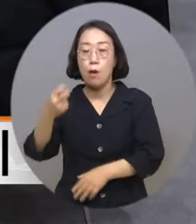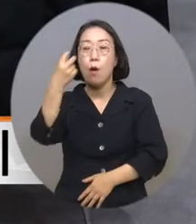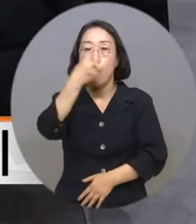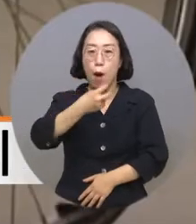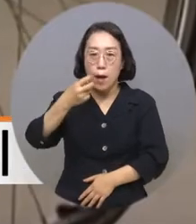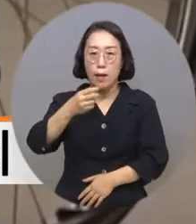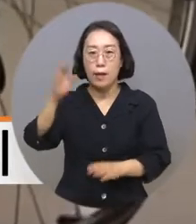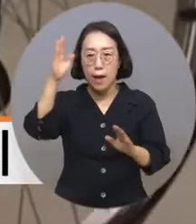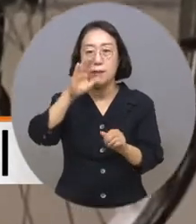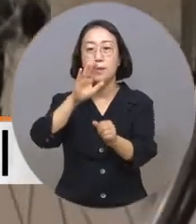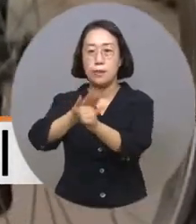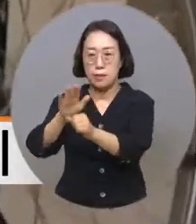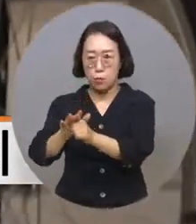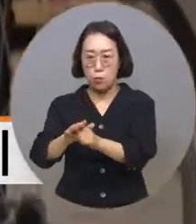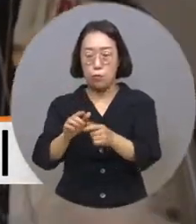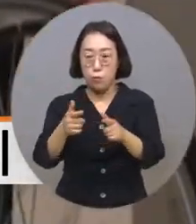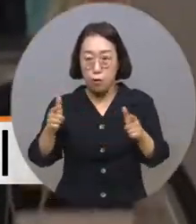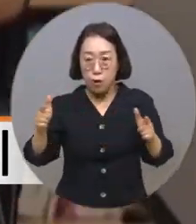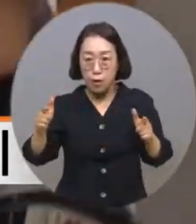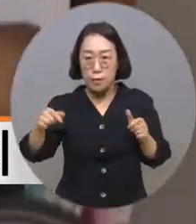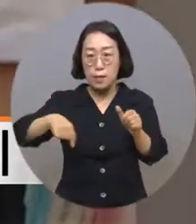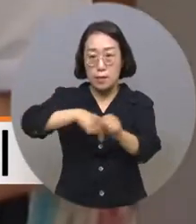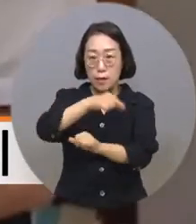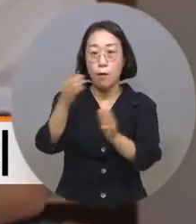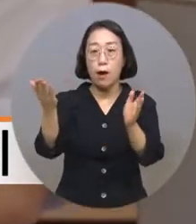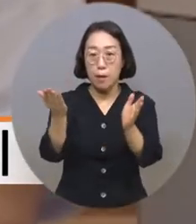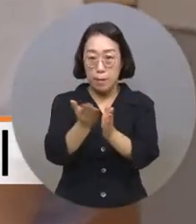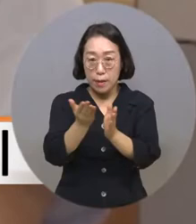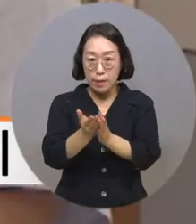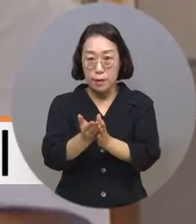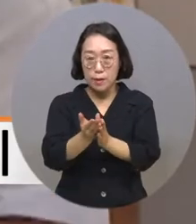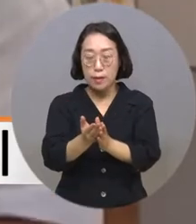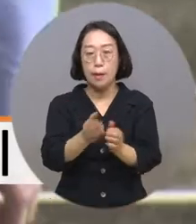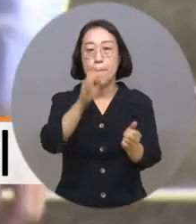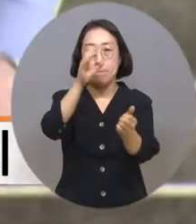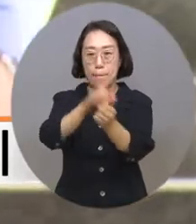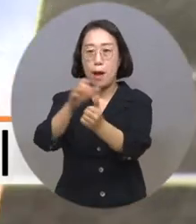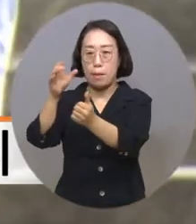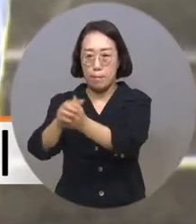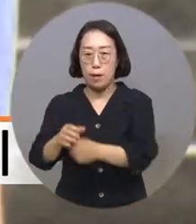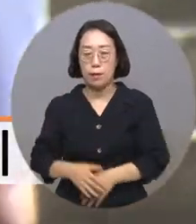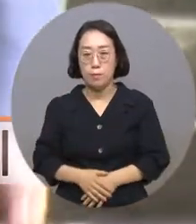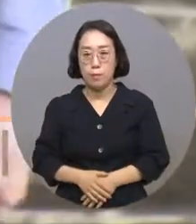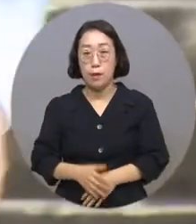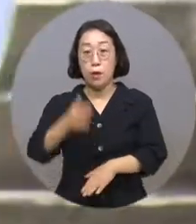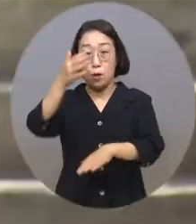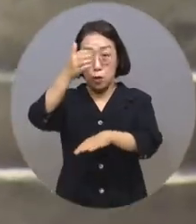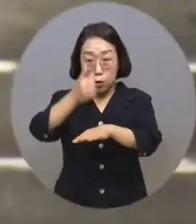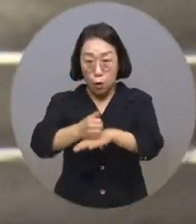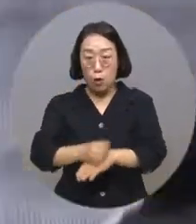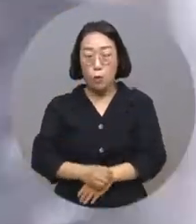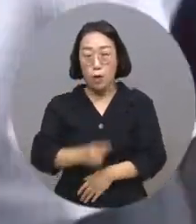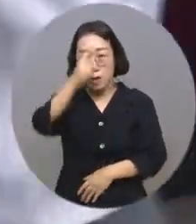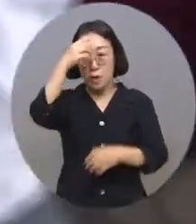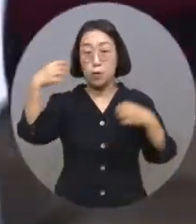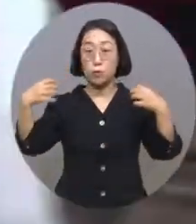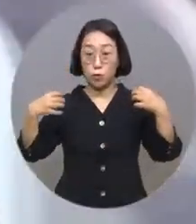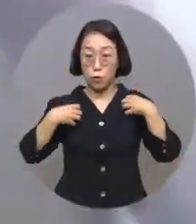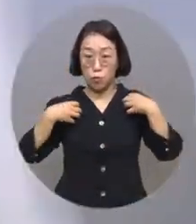장애학생 지원 등 장애 유형에 적합한 다양한 직위에 배치됩니다. 이번 결과에 대해